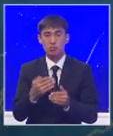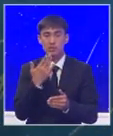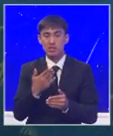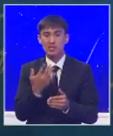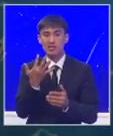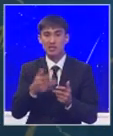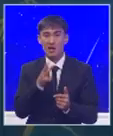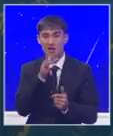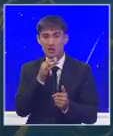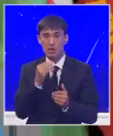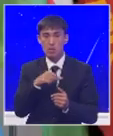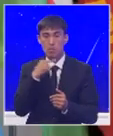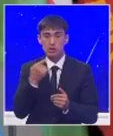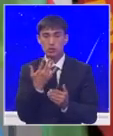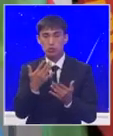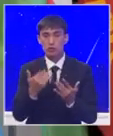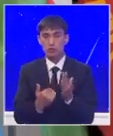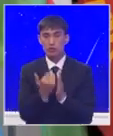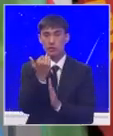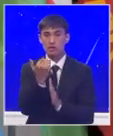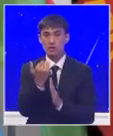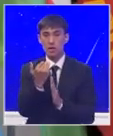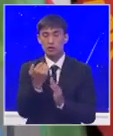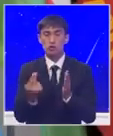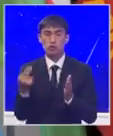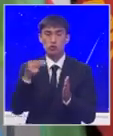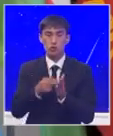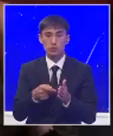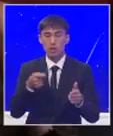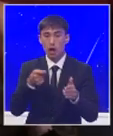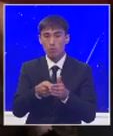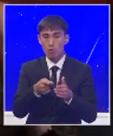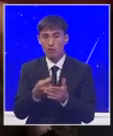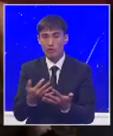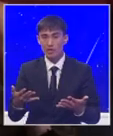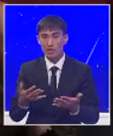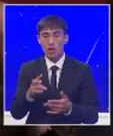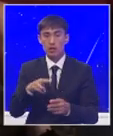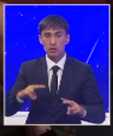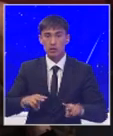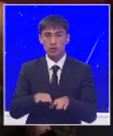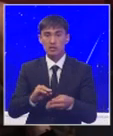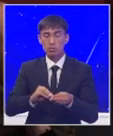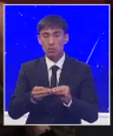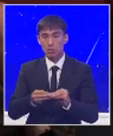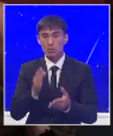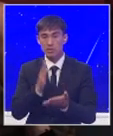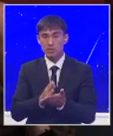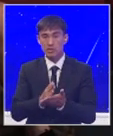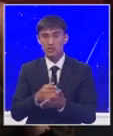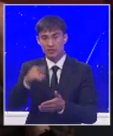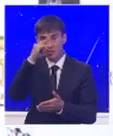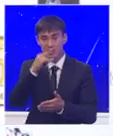как и цены на него. Основные причины – повышение стоимости кормов и логистика. Однако эти проблемы наблюдается не